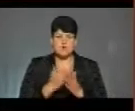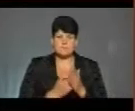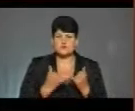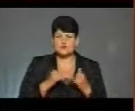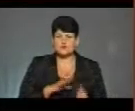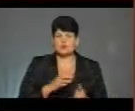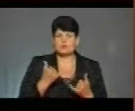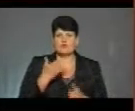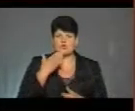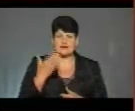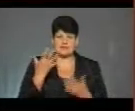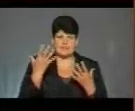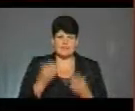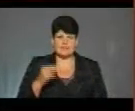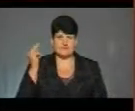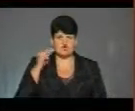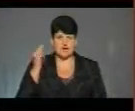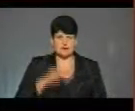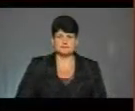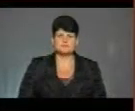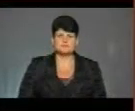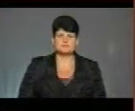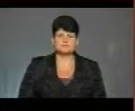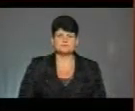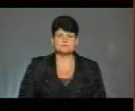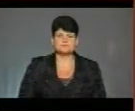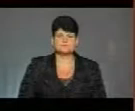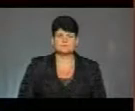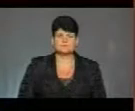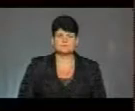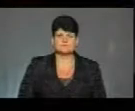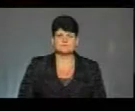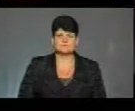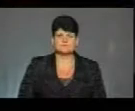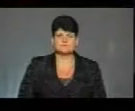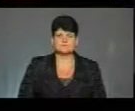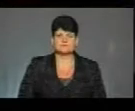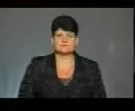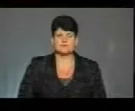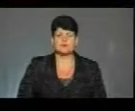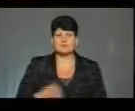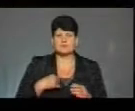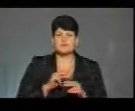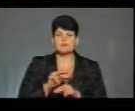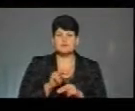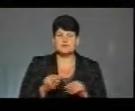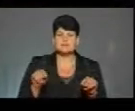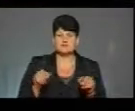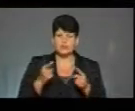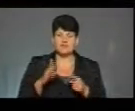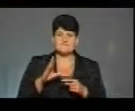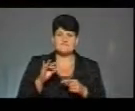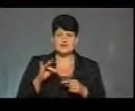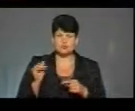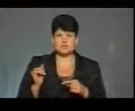останній день навчання. Ми вивчали, як створювати векторні зображення